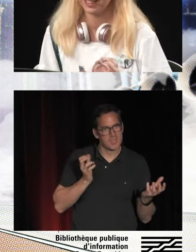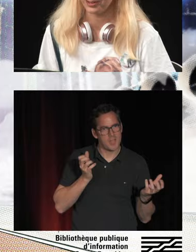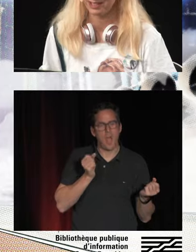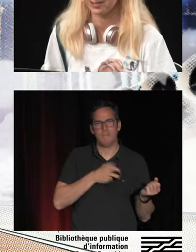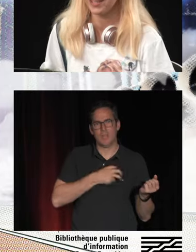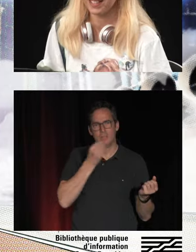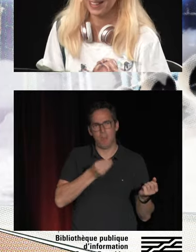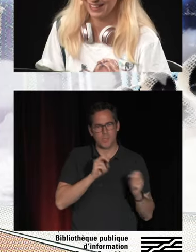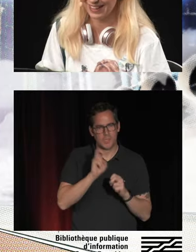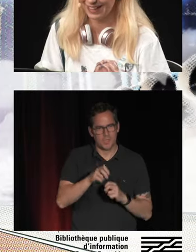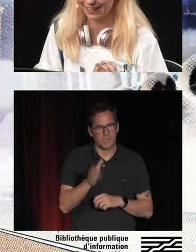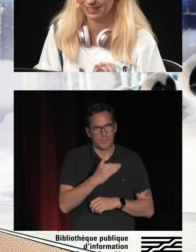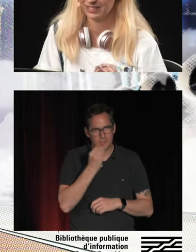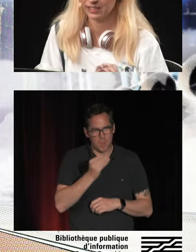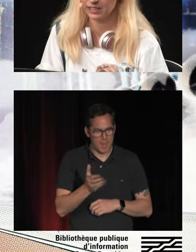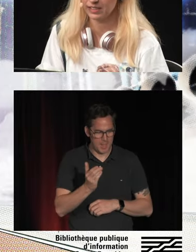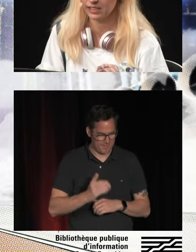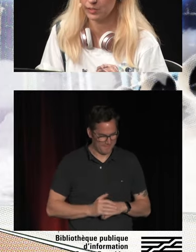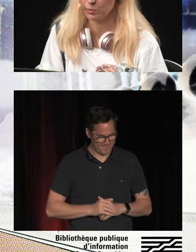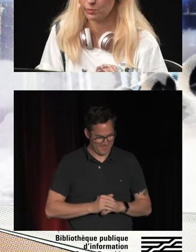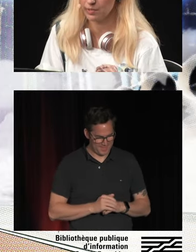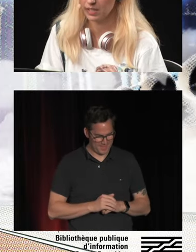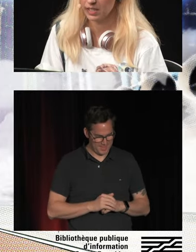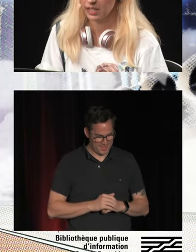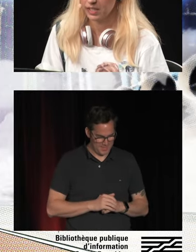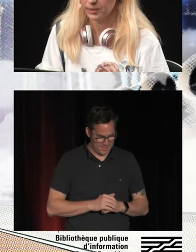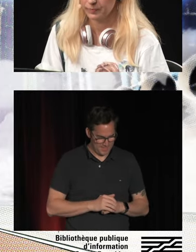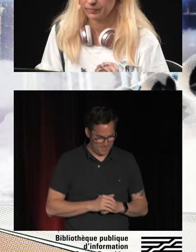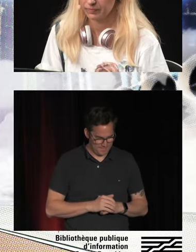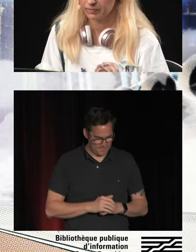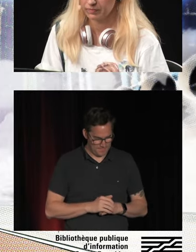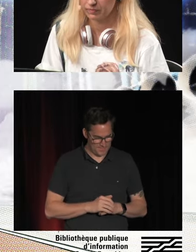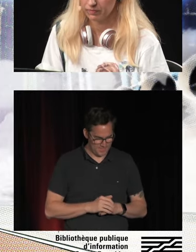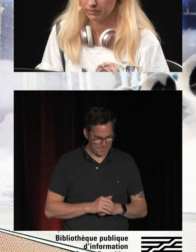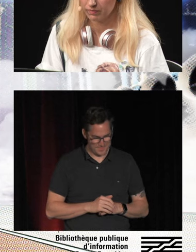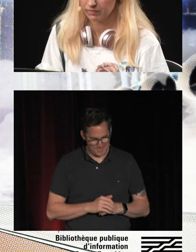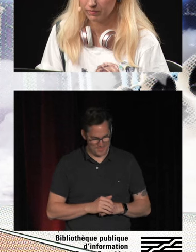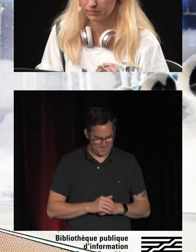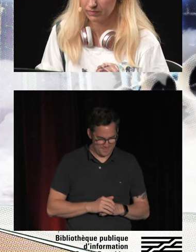C'est bon. On avance. Allez. Et un de plus.